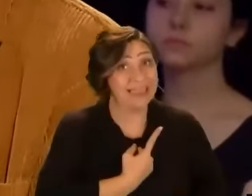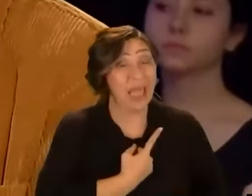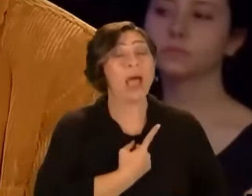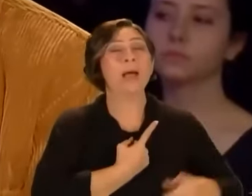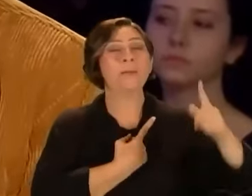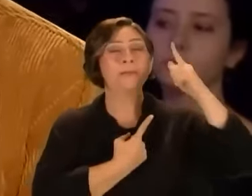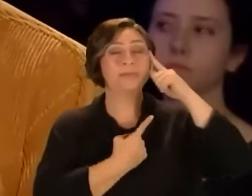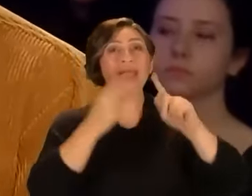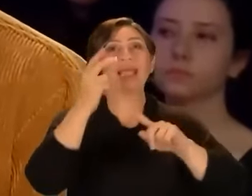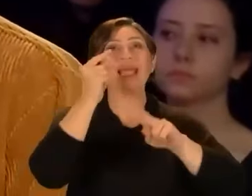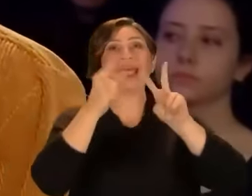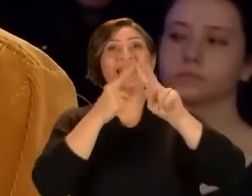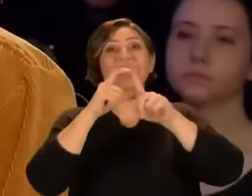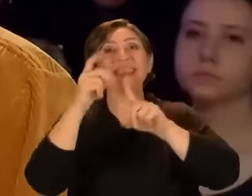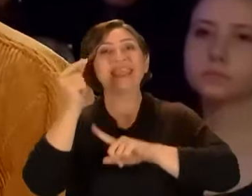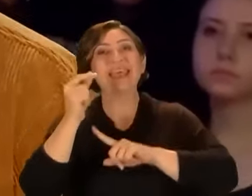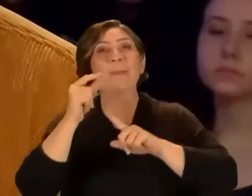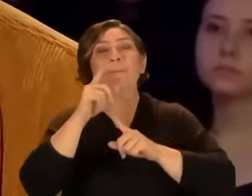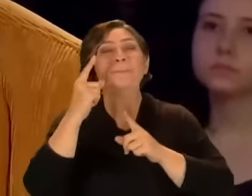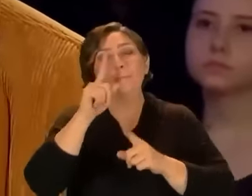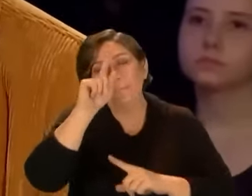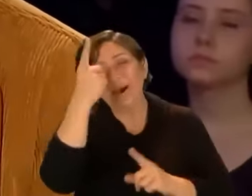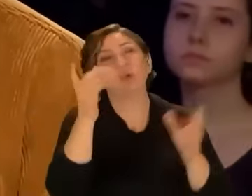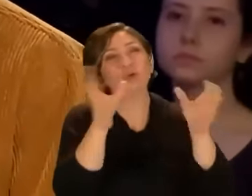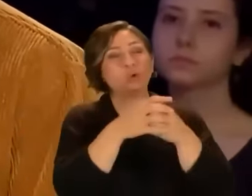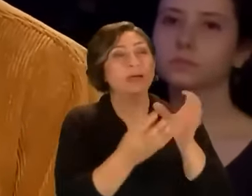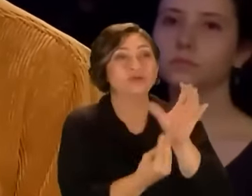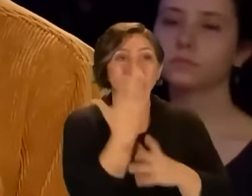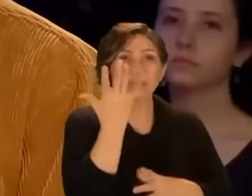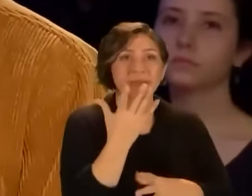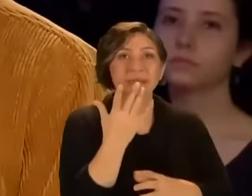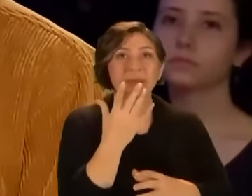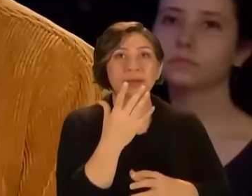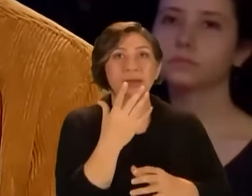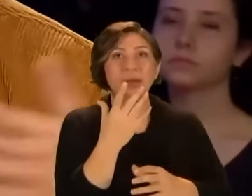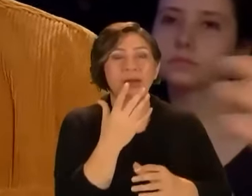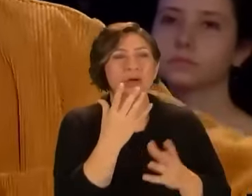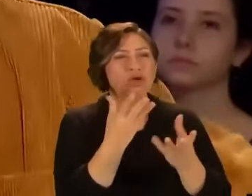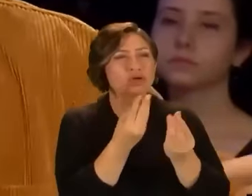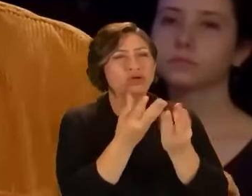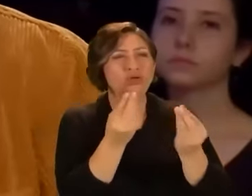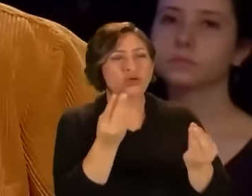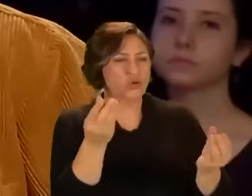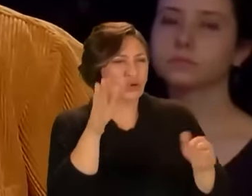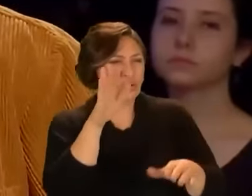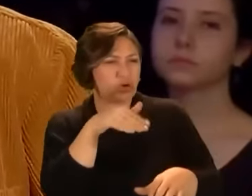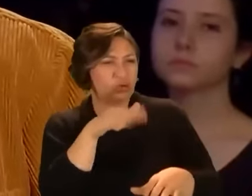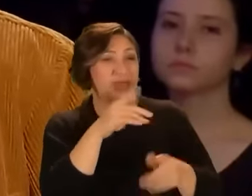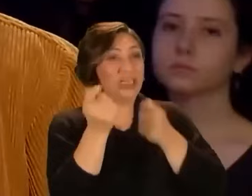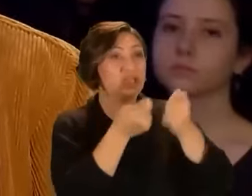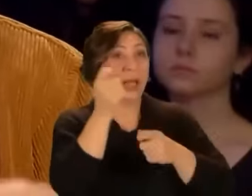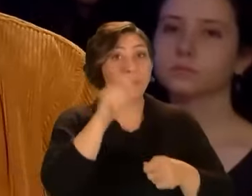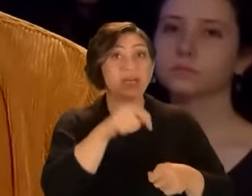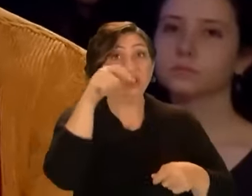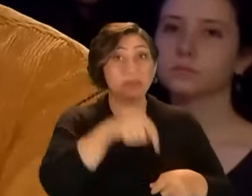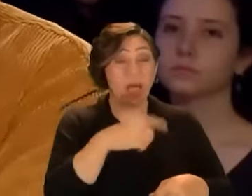o zamanın indie grupları, independent grupları, yani bağımsız grupları çıktılar. Birçok kişinin küçümsediği o zaman işler yaptılar